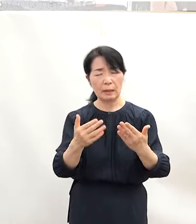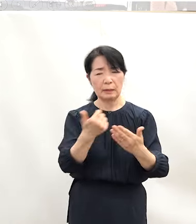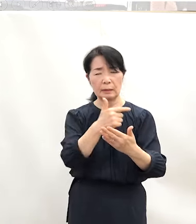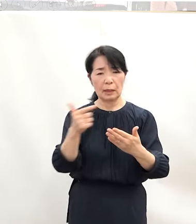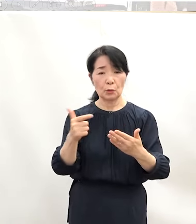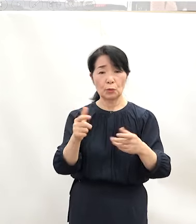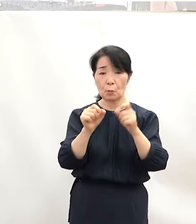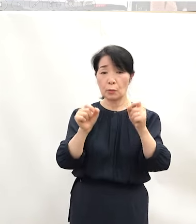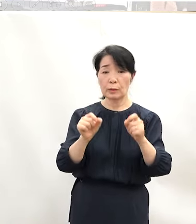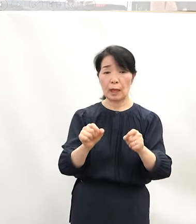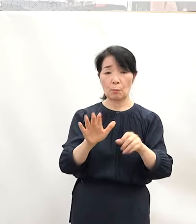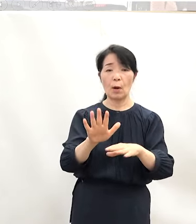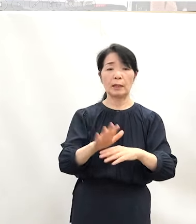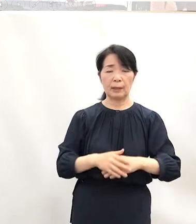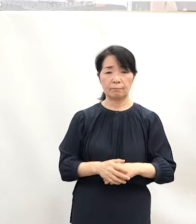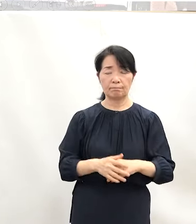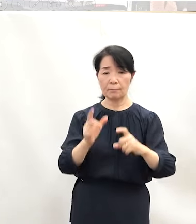さらに、